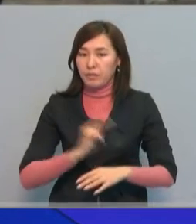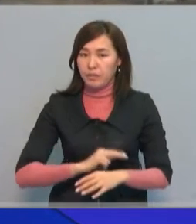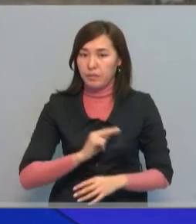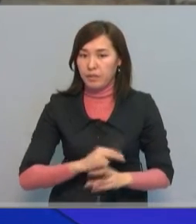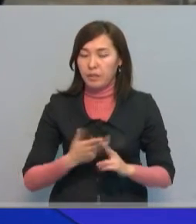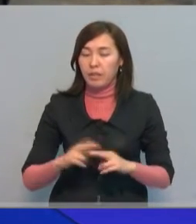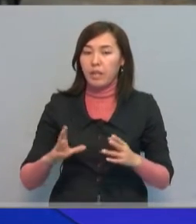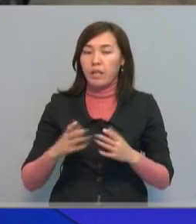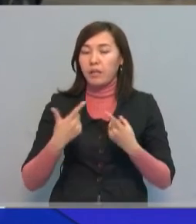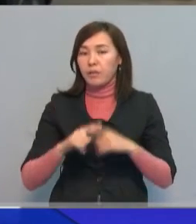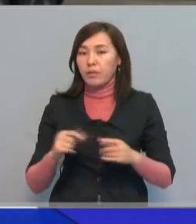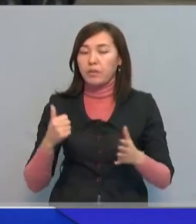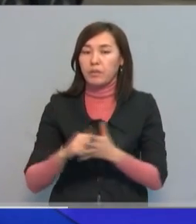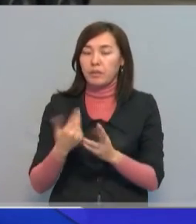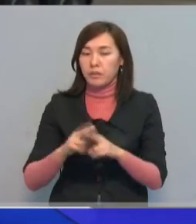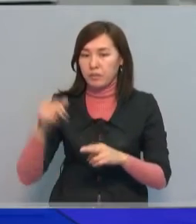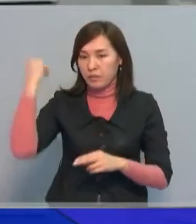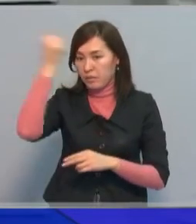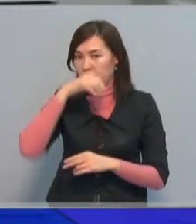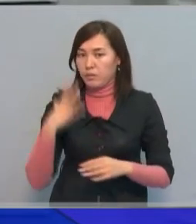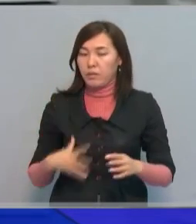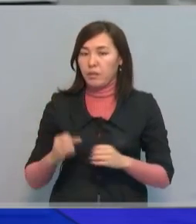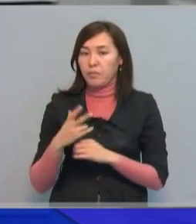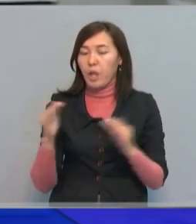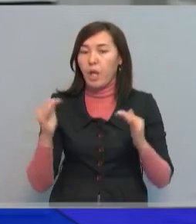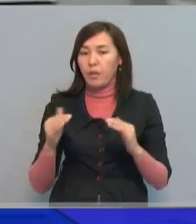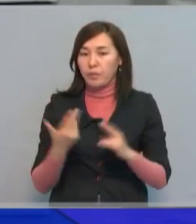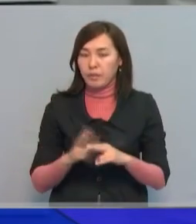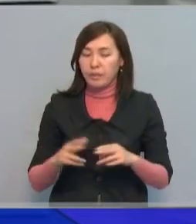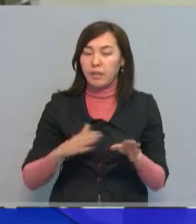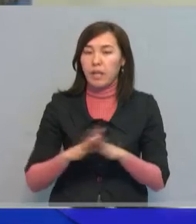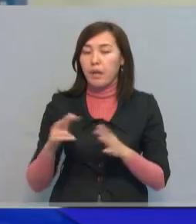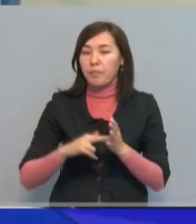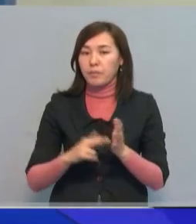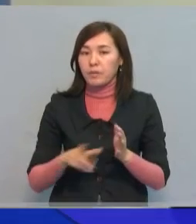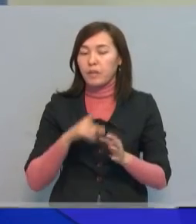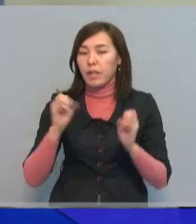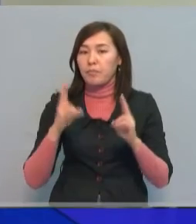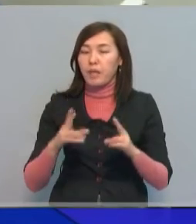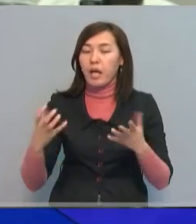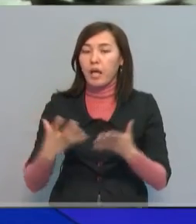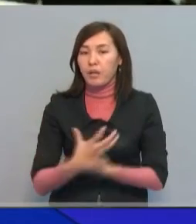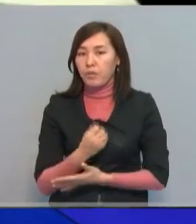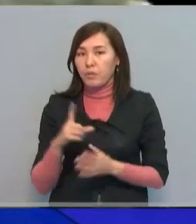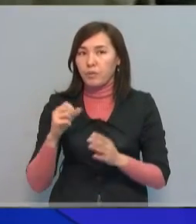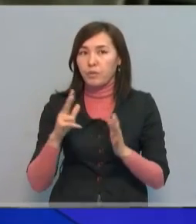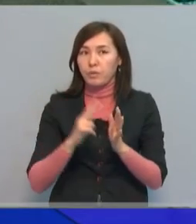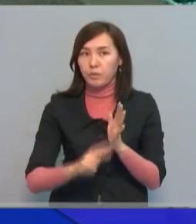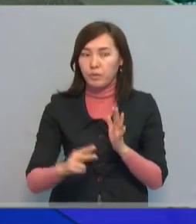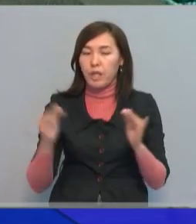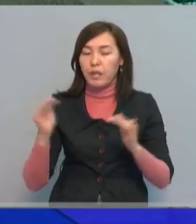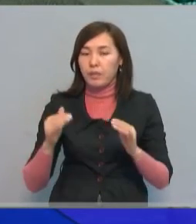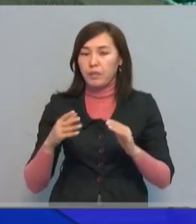труда. Поставки техники до конца года ожидают еще 13 колледжей. В целом проект «Жас Маман» охватывает